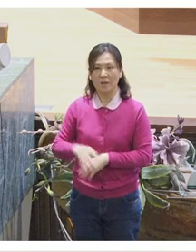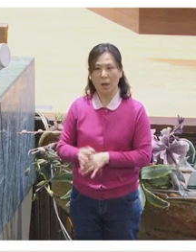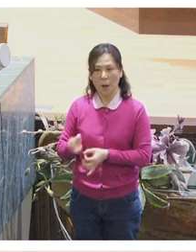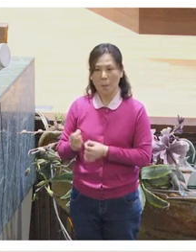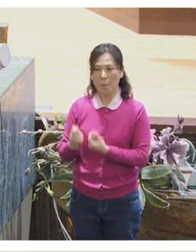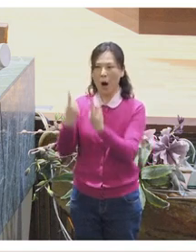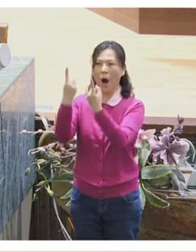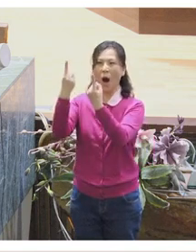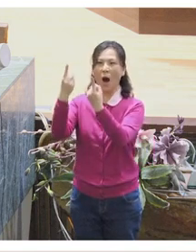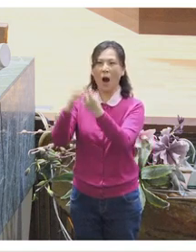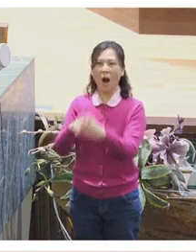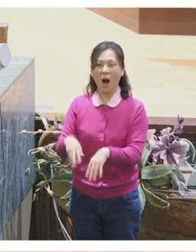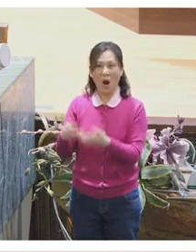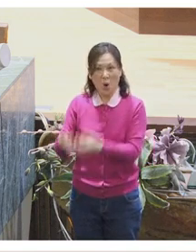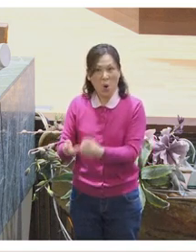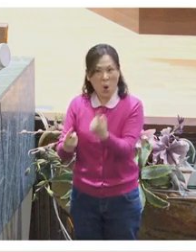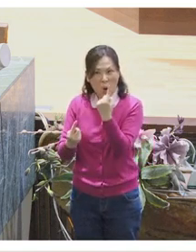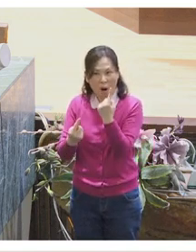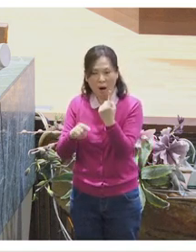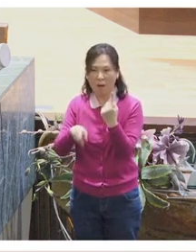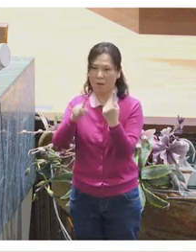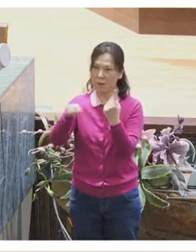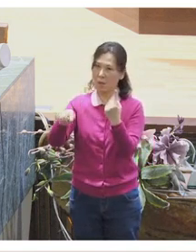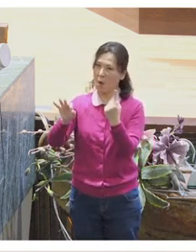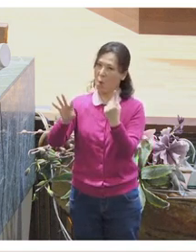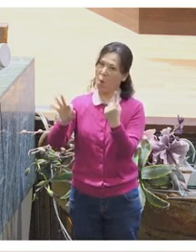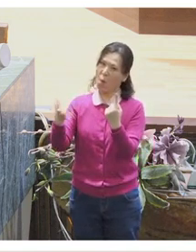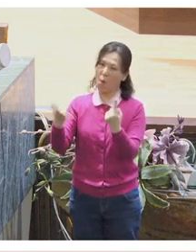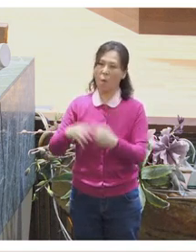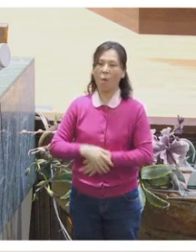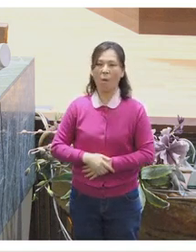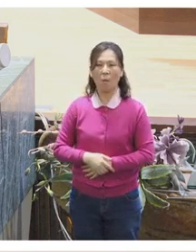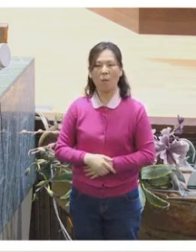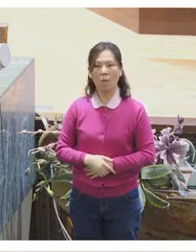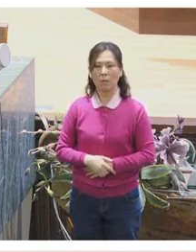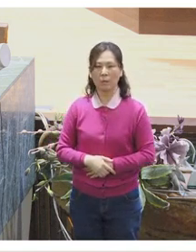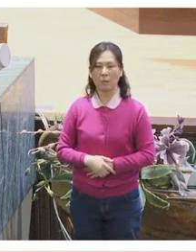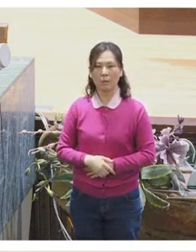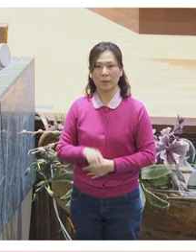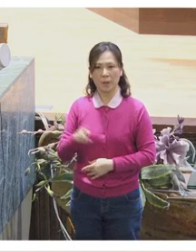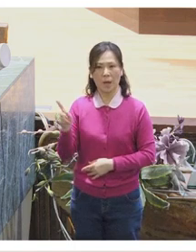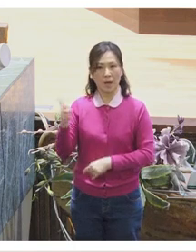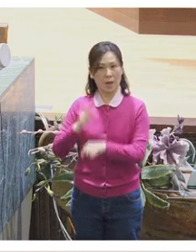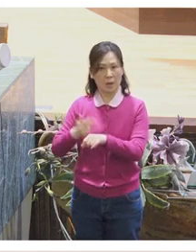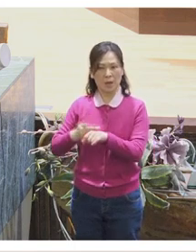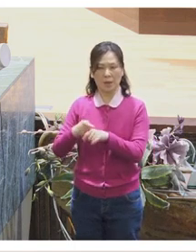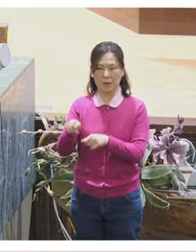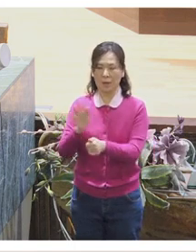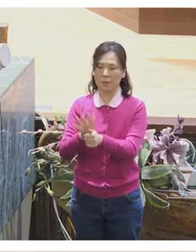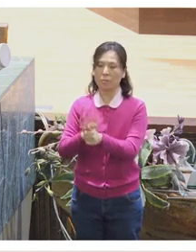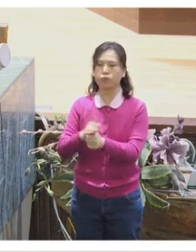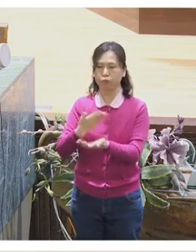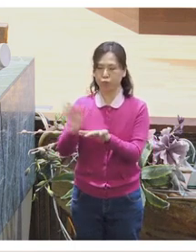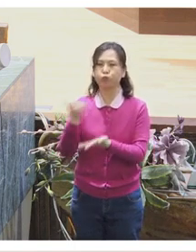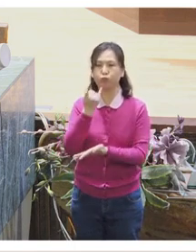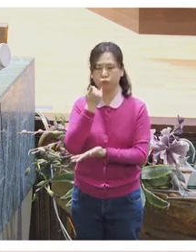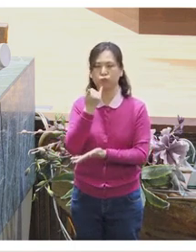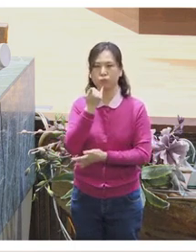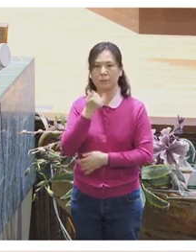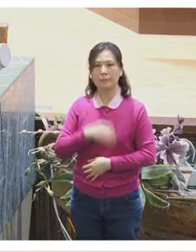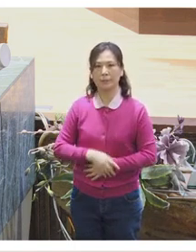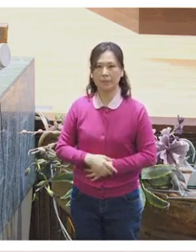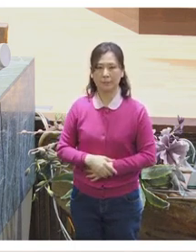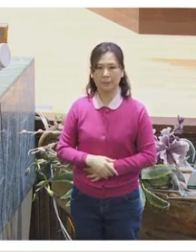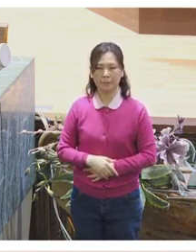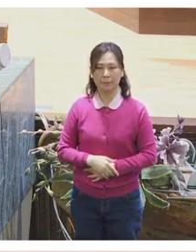块了，一吨1500块啊。好，那是可以用科技的方法去处理了。好，那